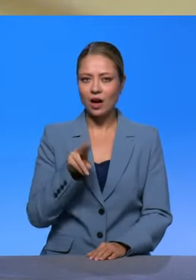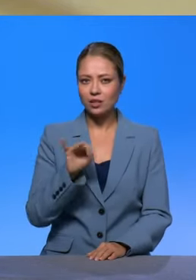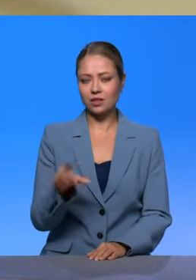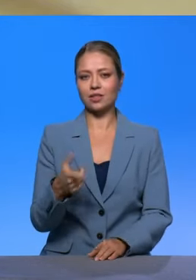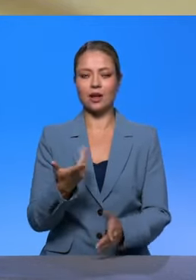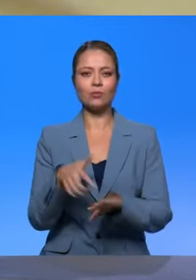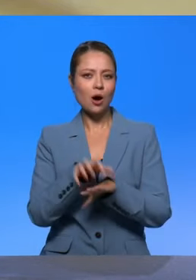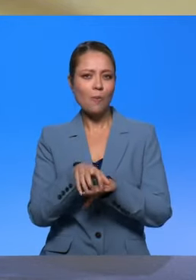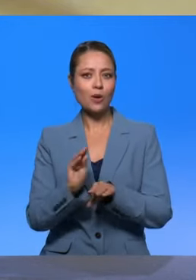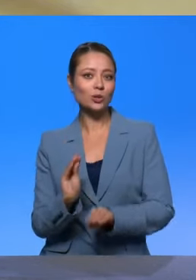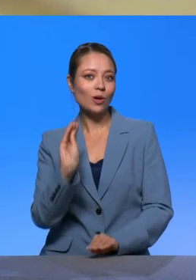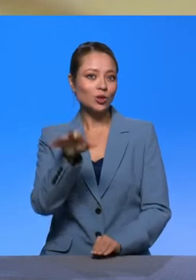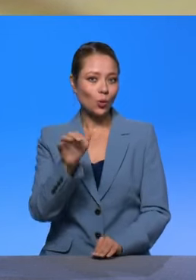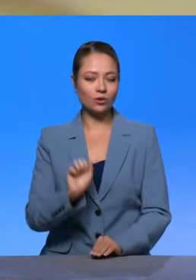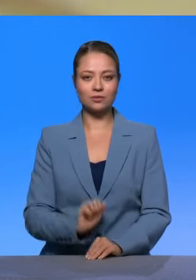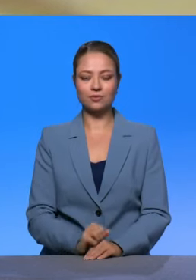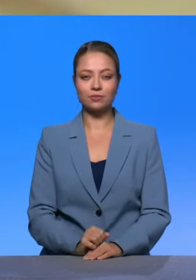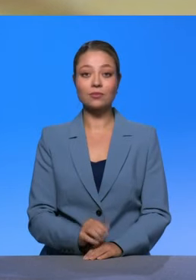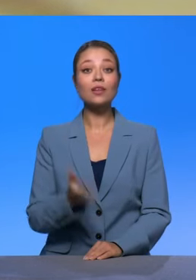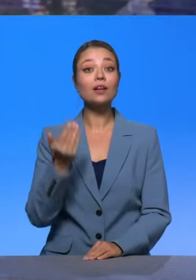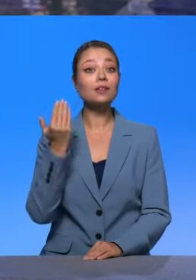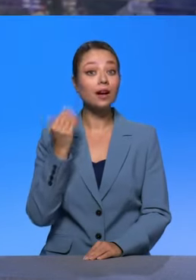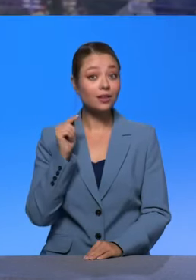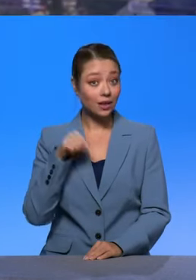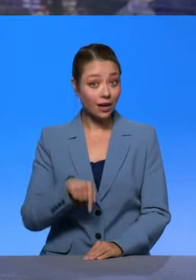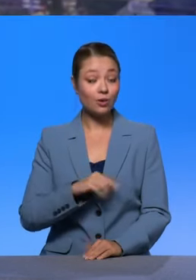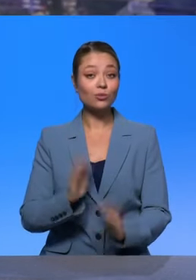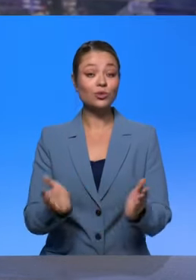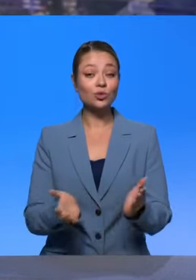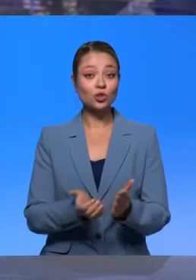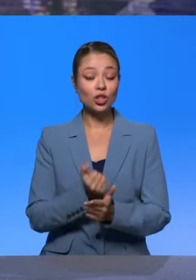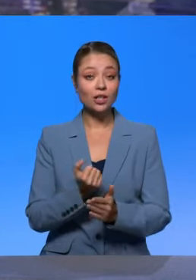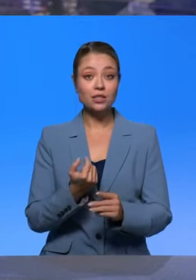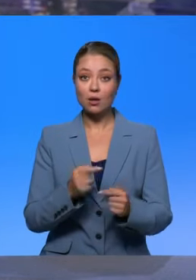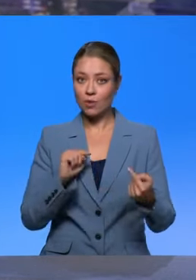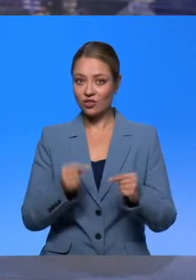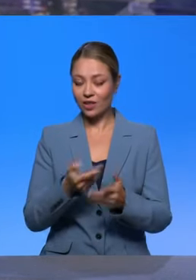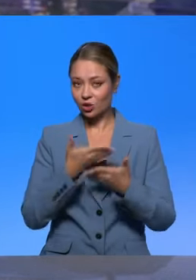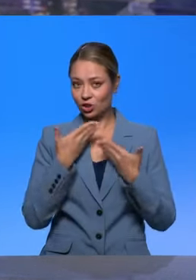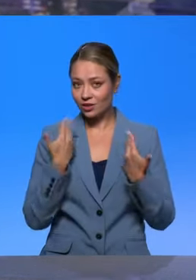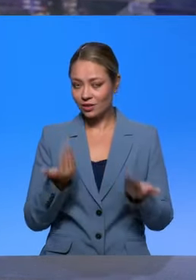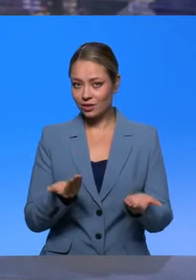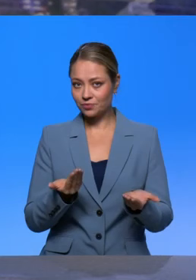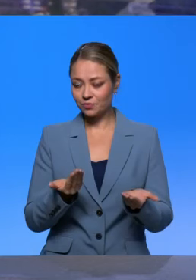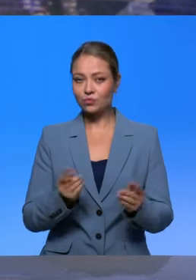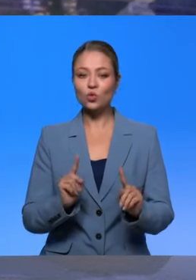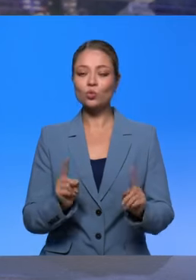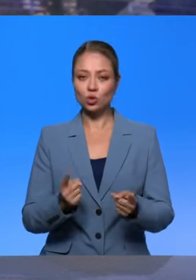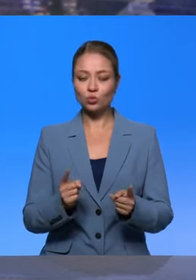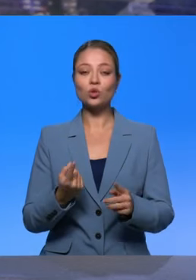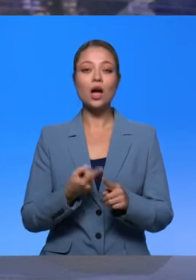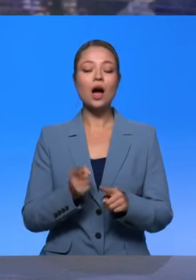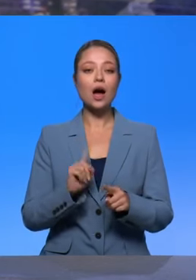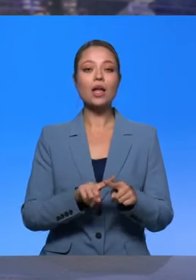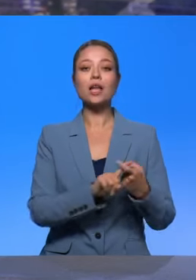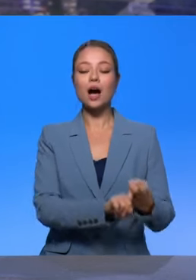башмачок бросала. И тогда получается, что нет противоречия. Нет противоречия, потому что это